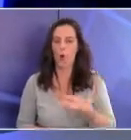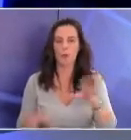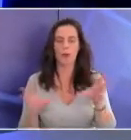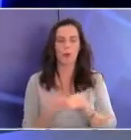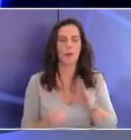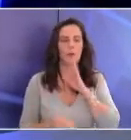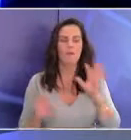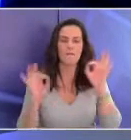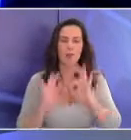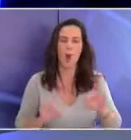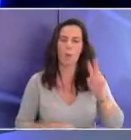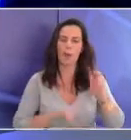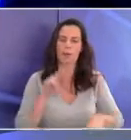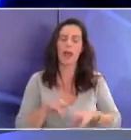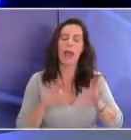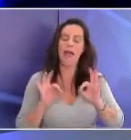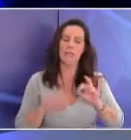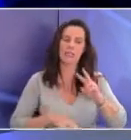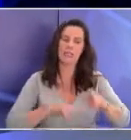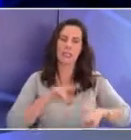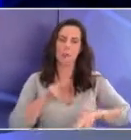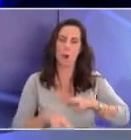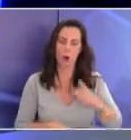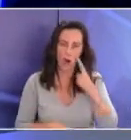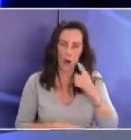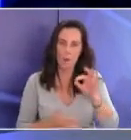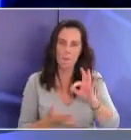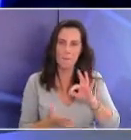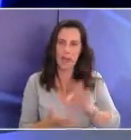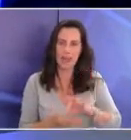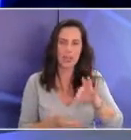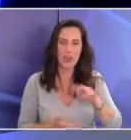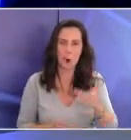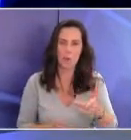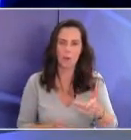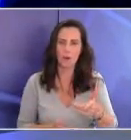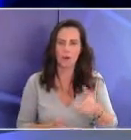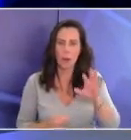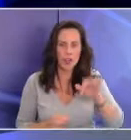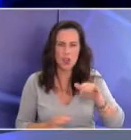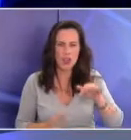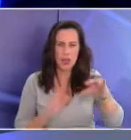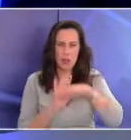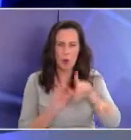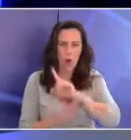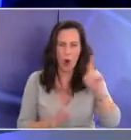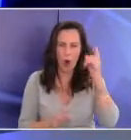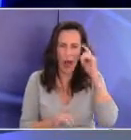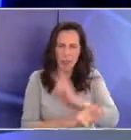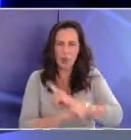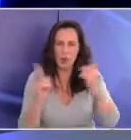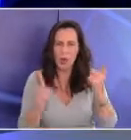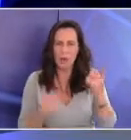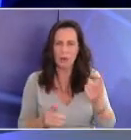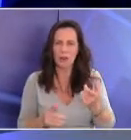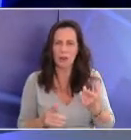מי שמטפל בהם. אנחנו יודעים שיש להם את המחלה. אז זה דרך ביחמיר. ברגע שיש אימורים על הזויים, על משחקים, שאתה יודע שהתקשורת